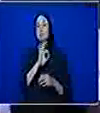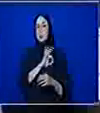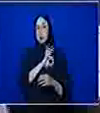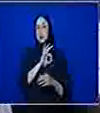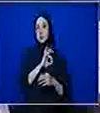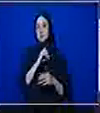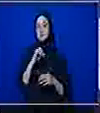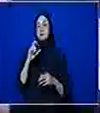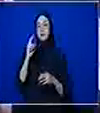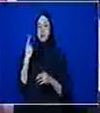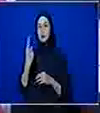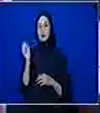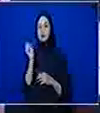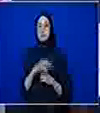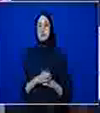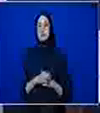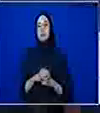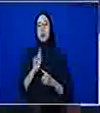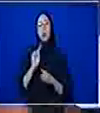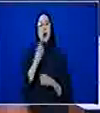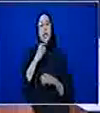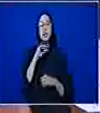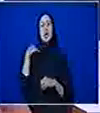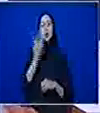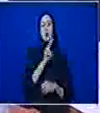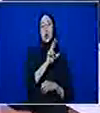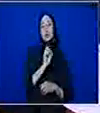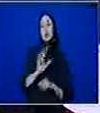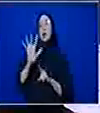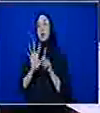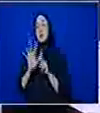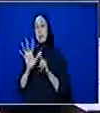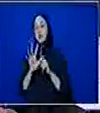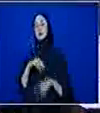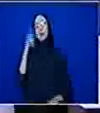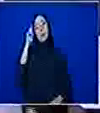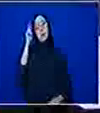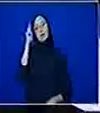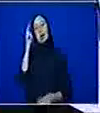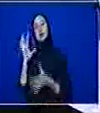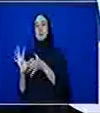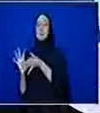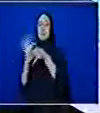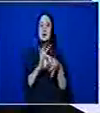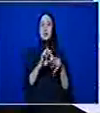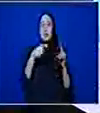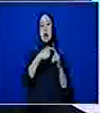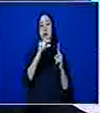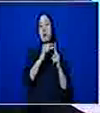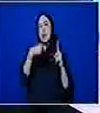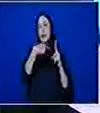Jadi sejak 2015 kita pemerintah telah bekerja sama dengan KPK,